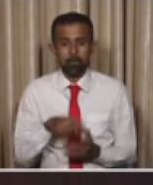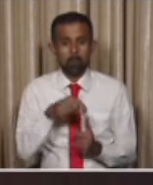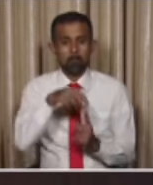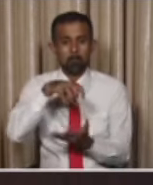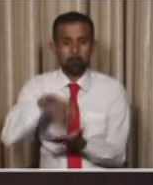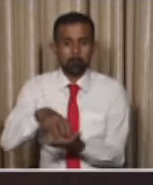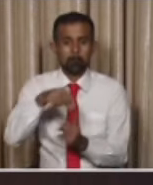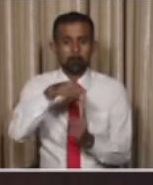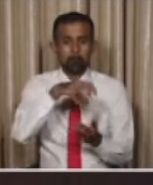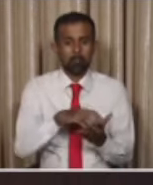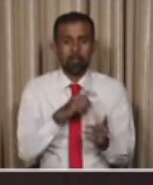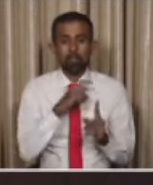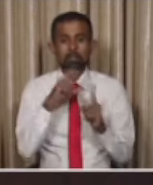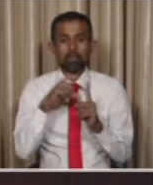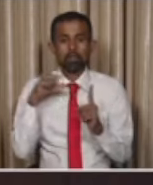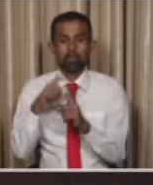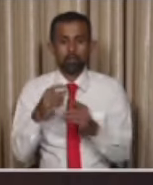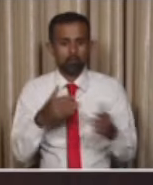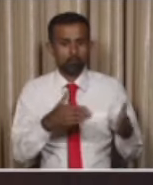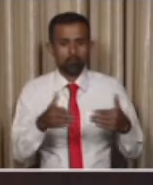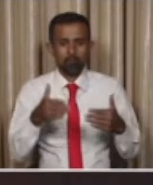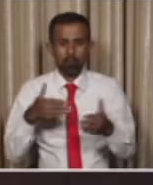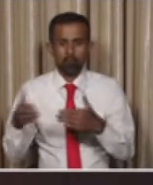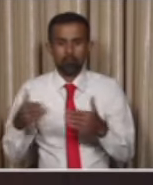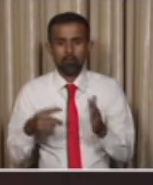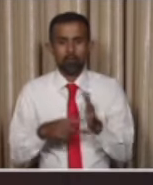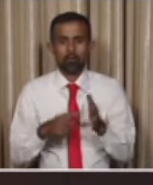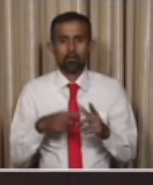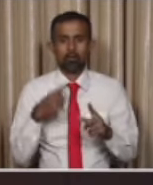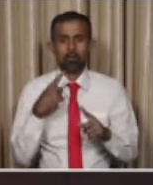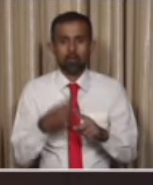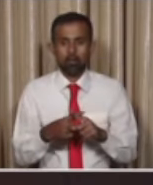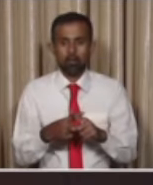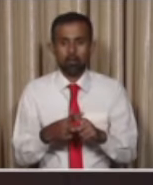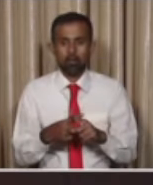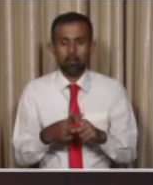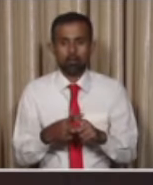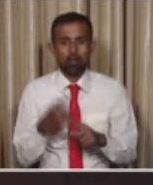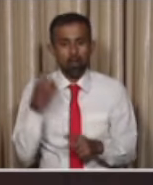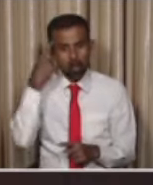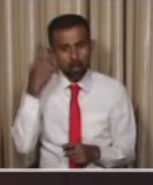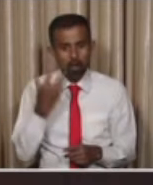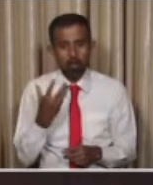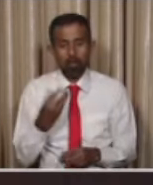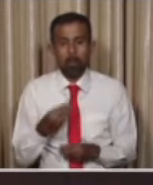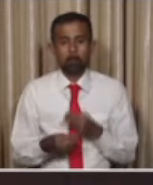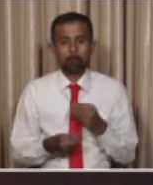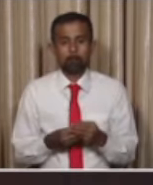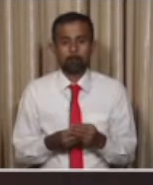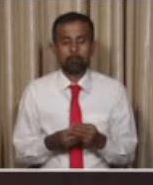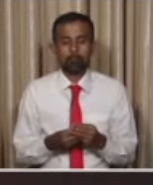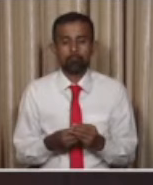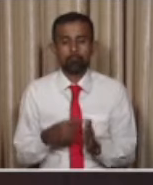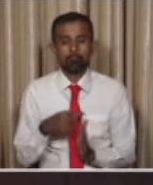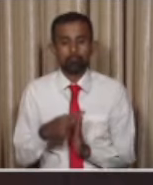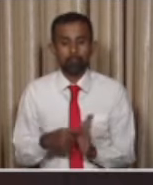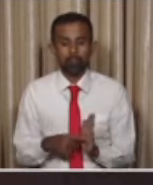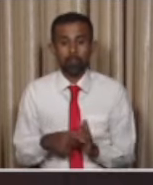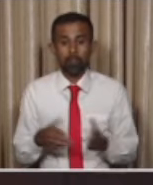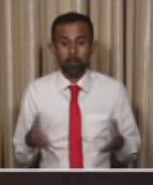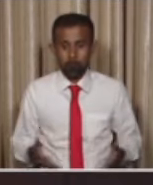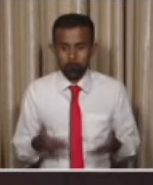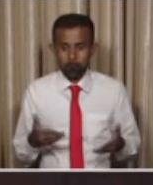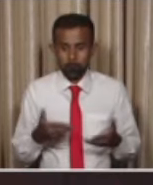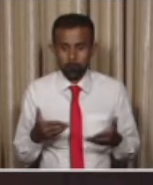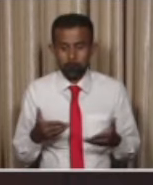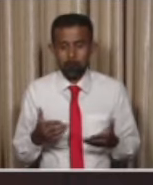ප්‍රාදේශ සභාවට දිස්ත්‍රික්කෙන් දිස්ත්‍රික්කයට වෙනස් වෙන විදිහේ බදු ප්‍රතිපත්ති ක්‍රියාත්මක කරන මේ කළු ගල් ව්‍යාපාරය සම්බන්ධ. ඒ නිසා මේ රටේ මේ පතල්හා ගැනීම එකට තමයි